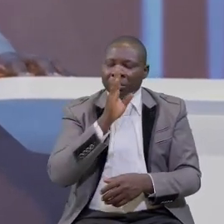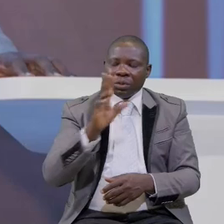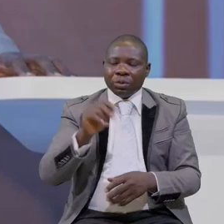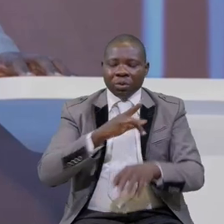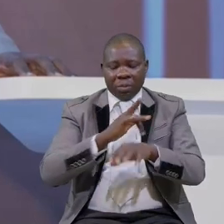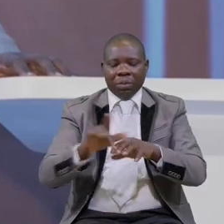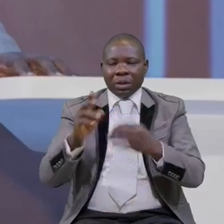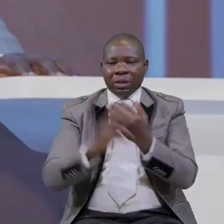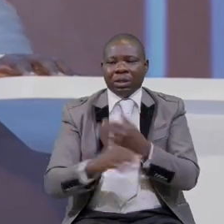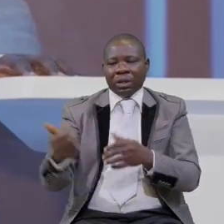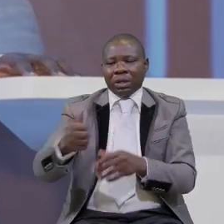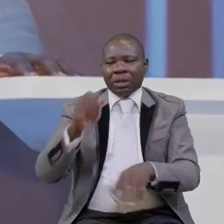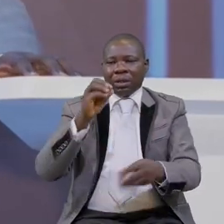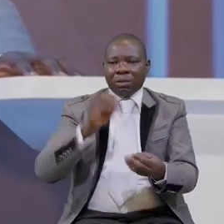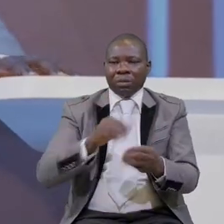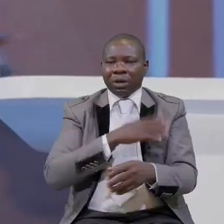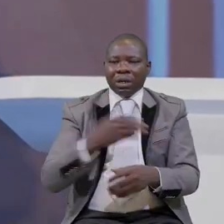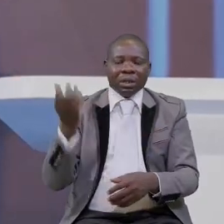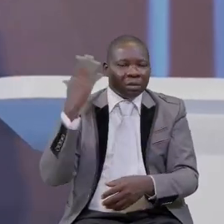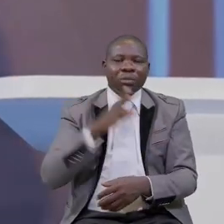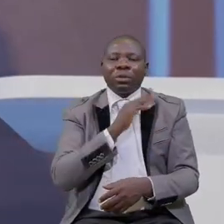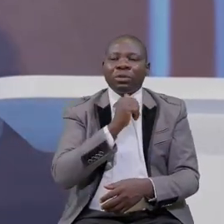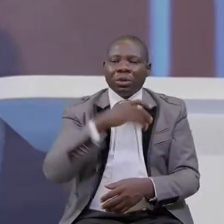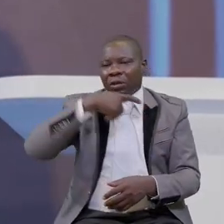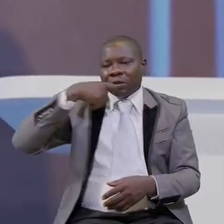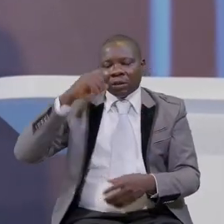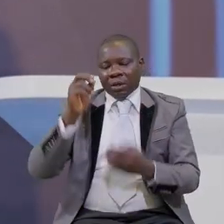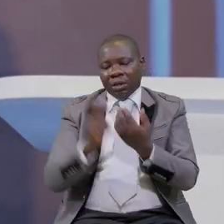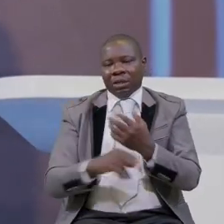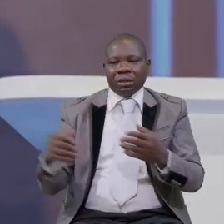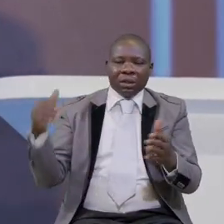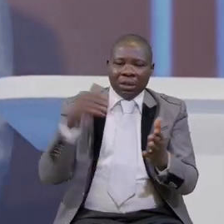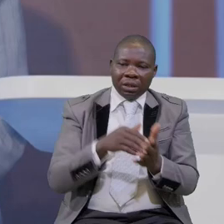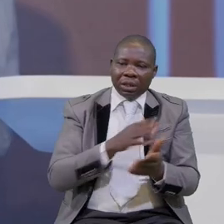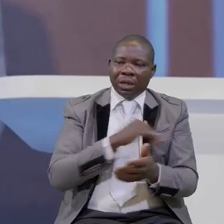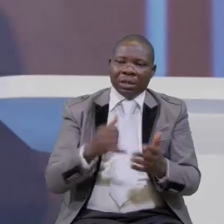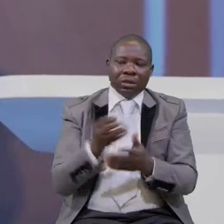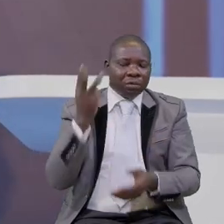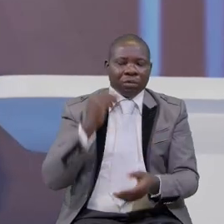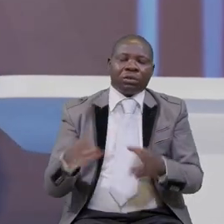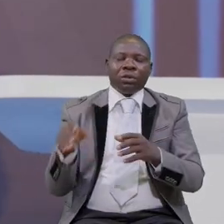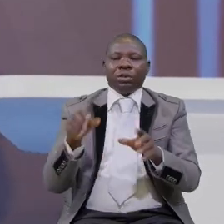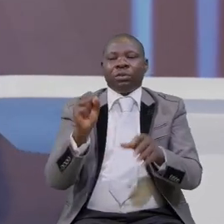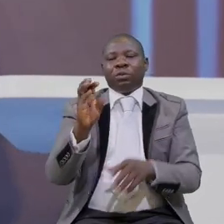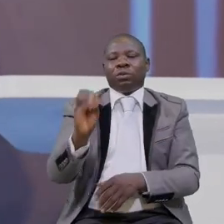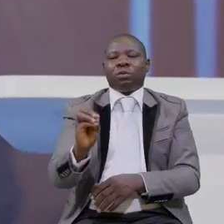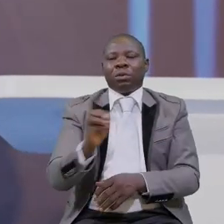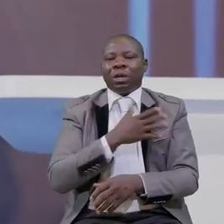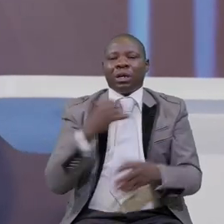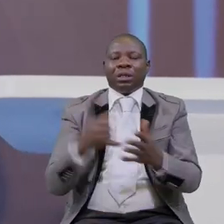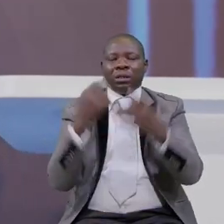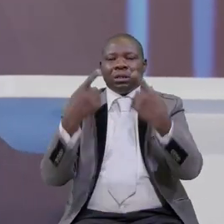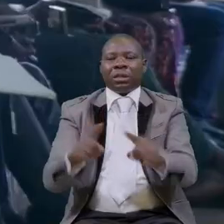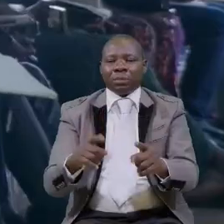stérilité. Et il n'y aura plus de stérilité. Et ça a été ainsi. Et